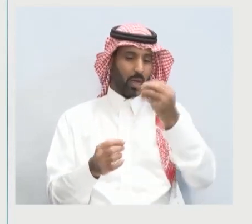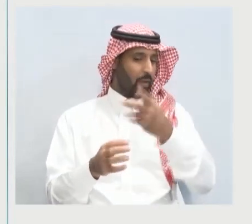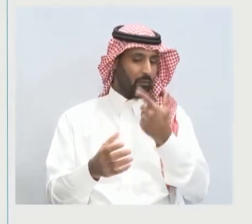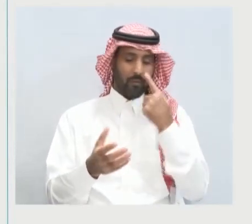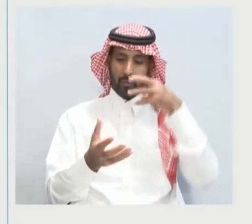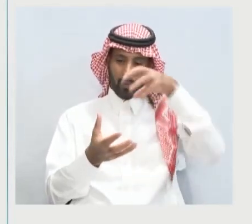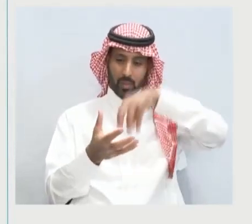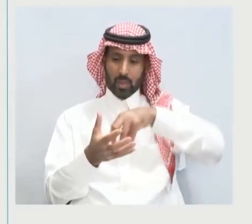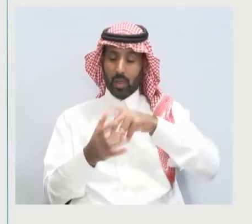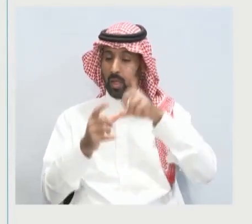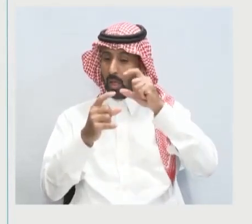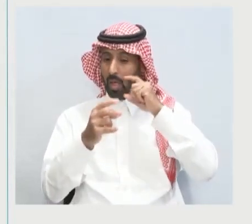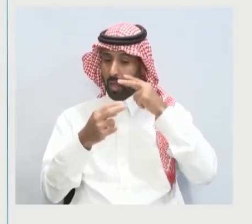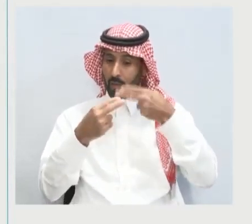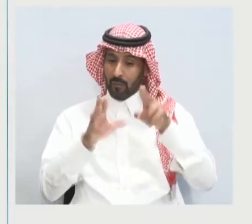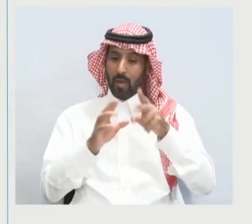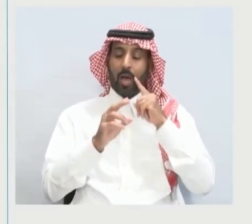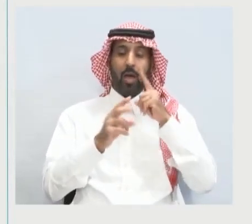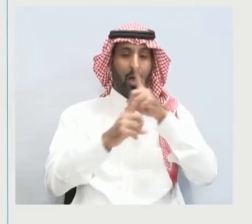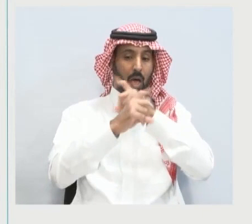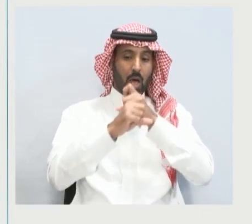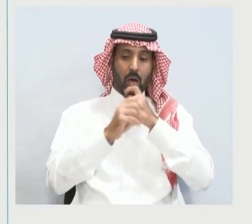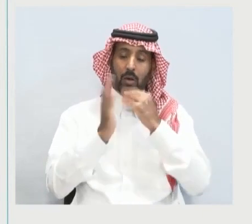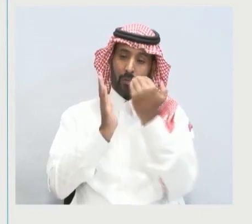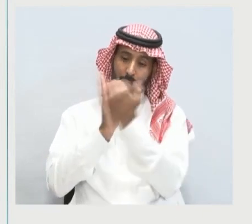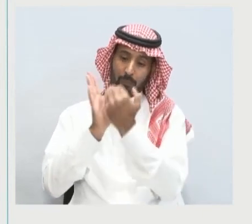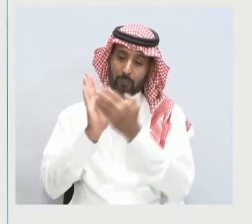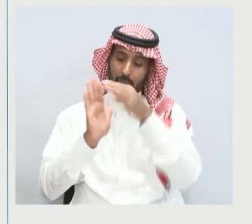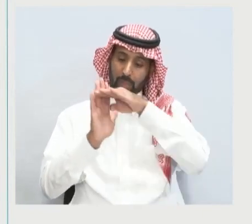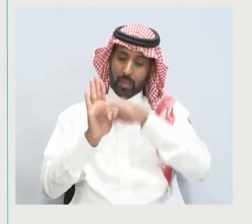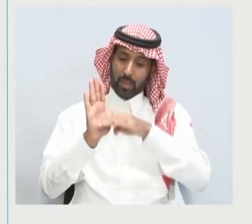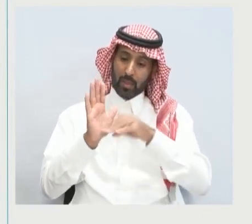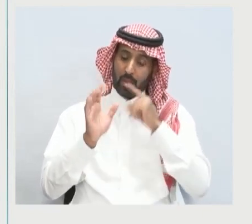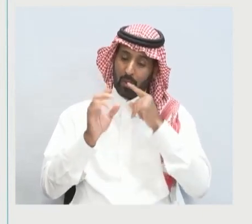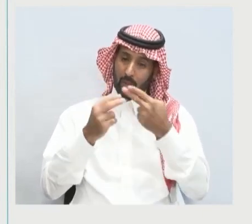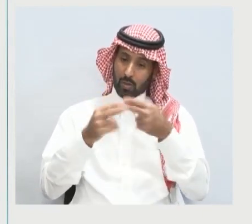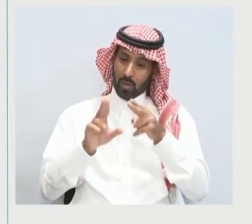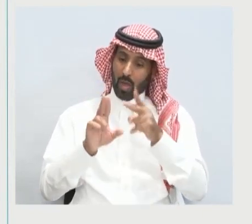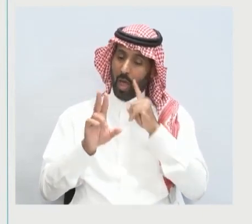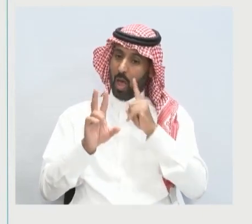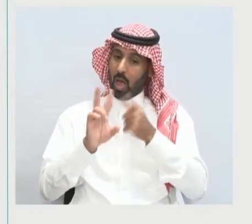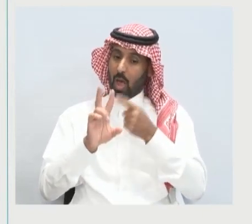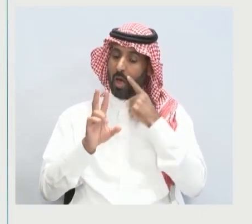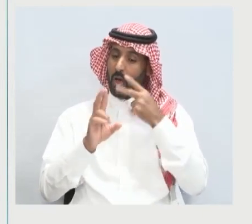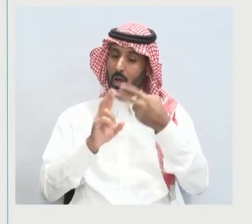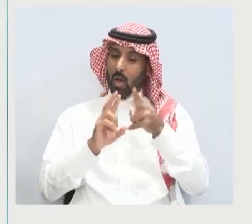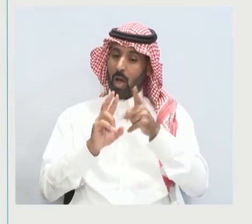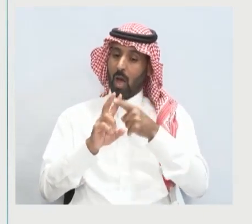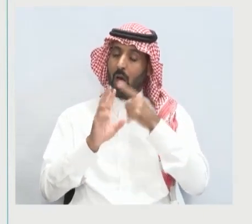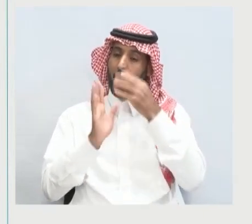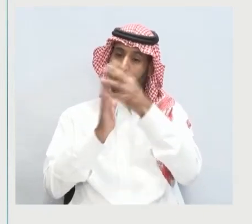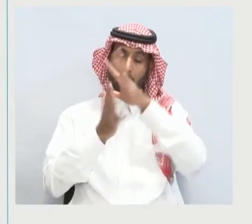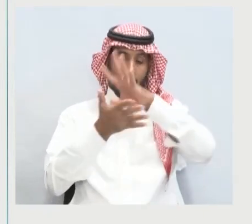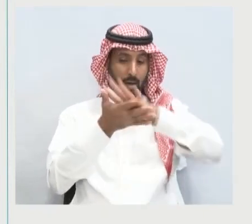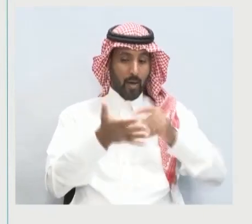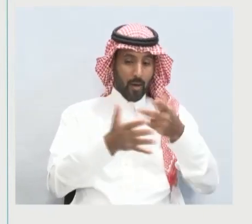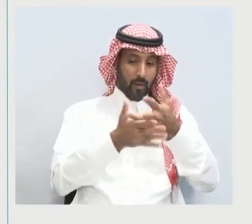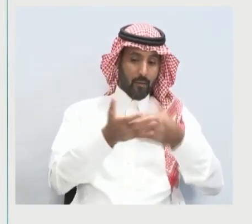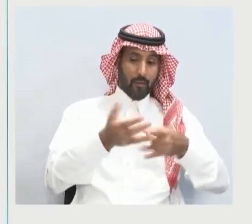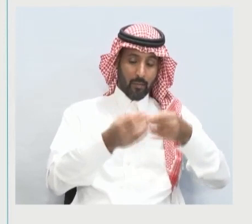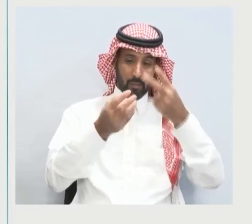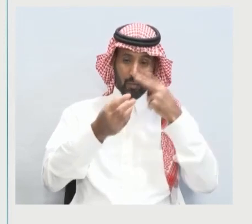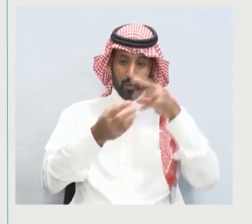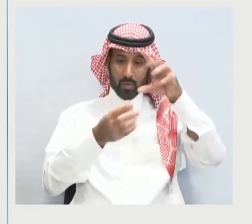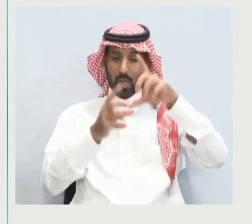بعد فتح برنامج مايكروسوفت اكسل والمصنف الجدول الذي نعمل عليه